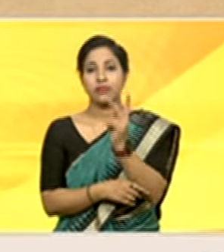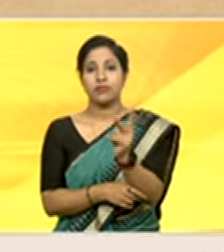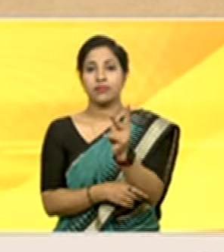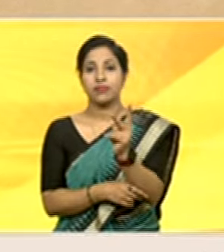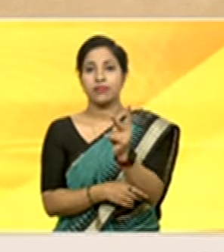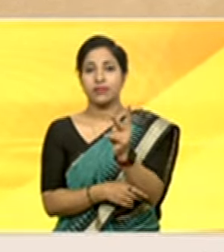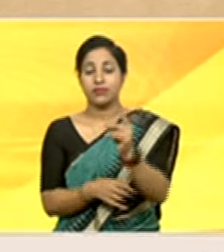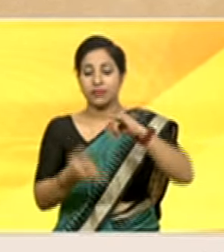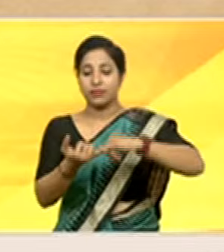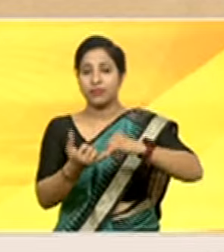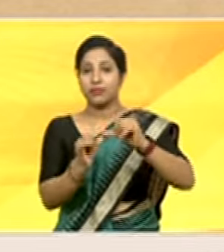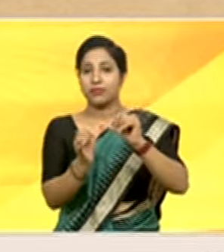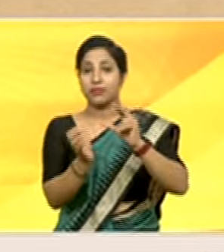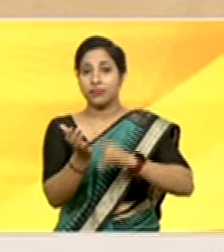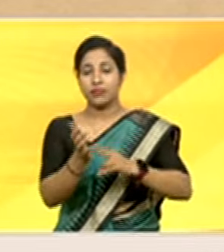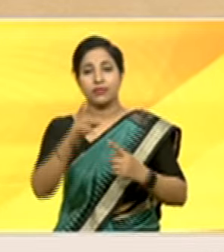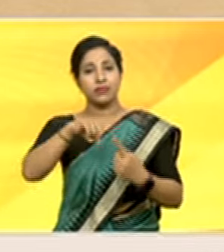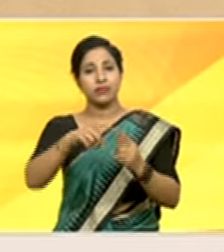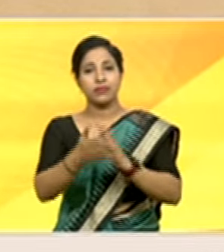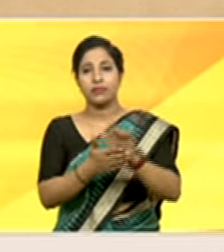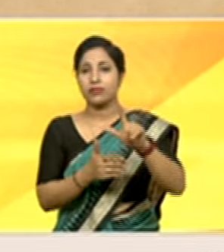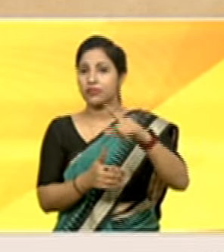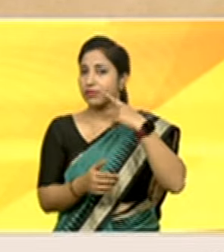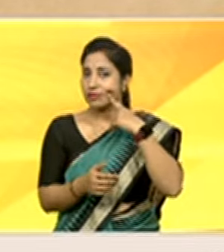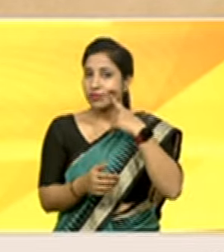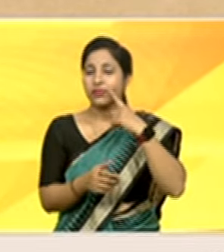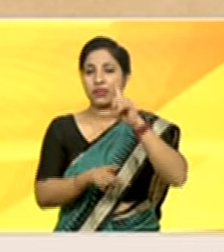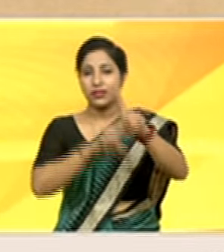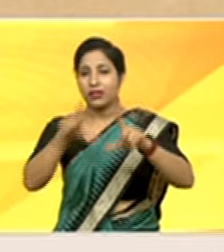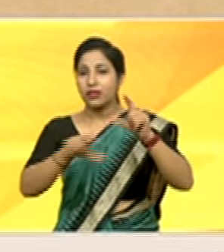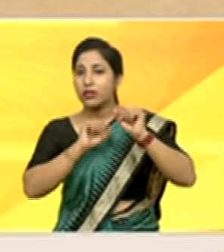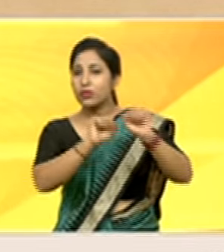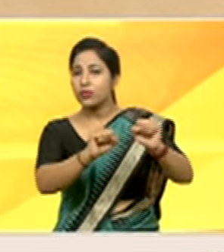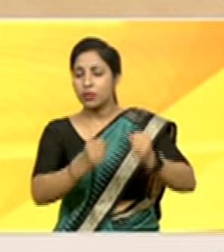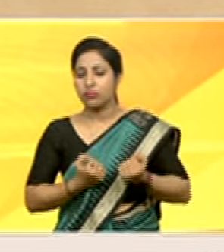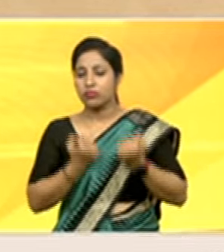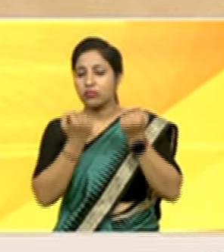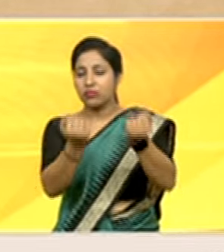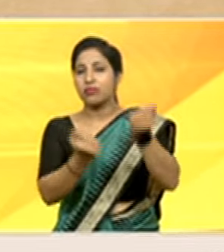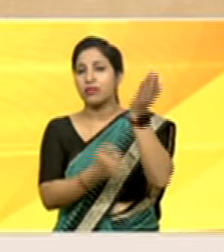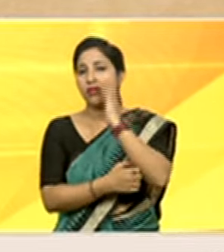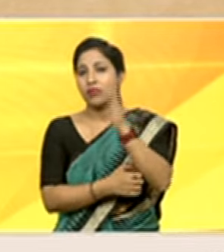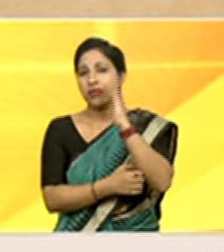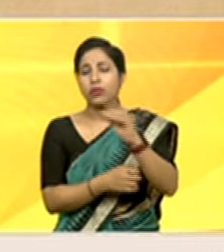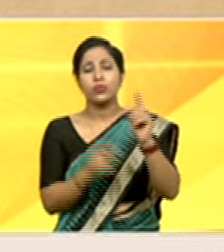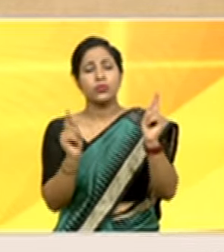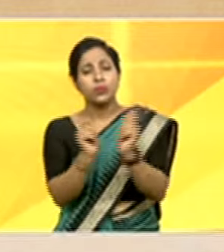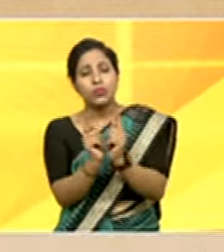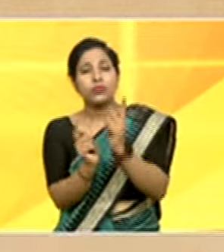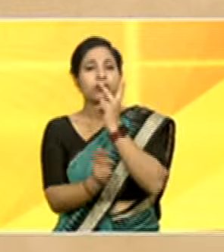संथाली भासा में इने समर्पित एक गीत का आउश